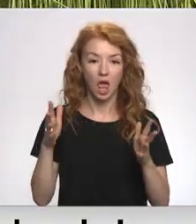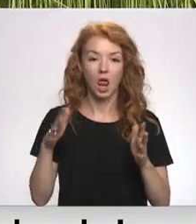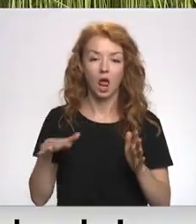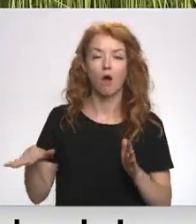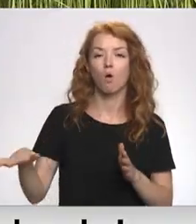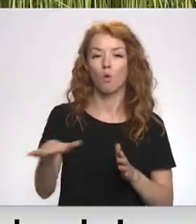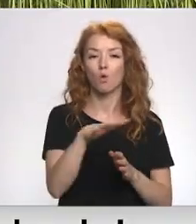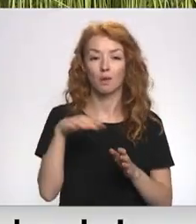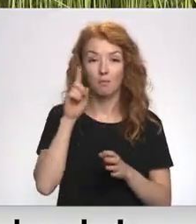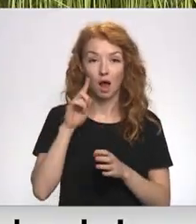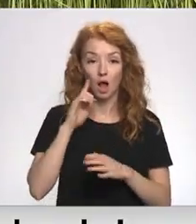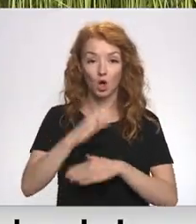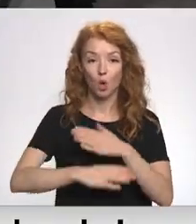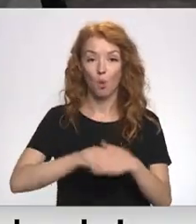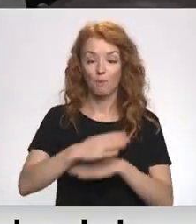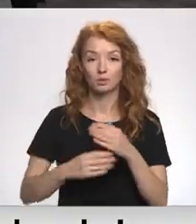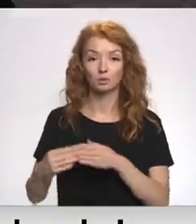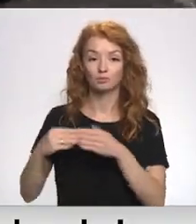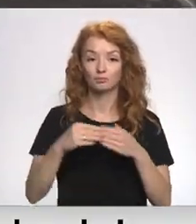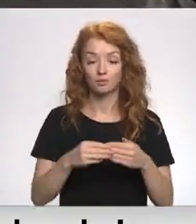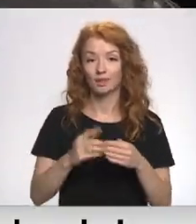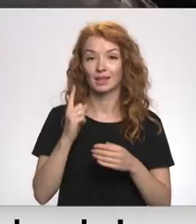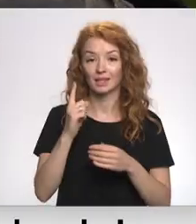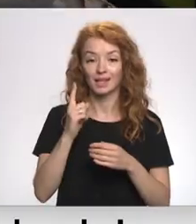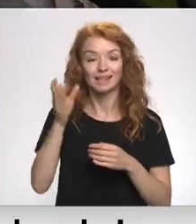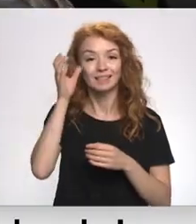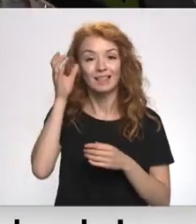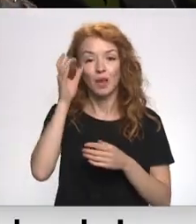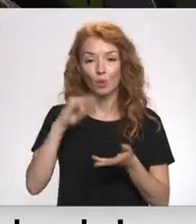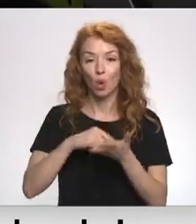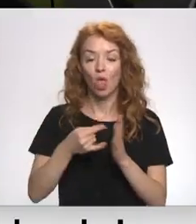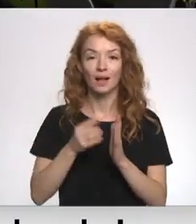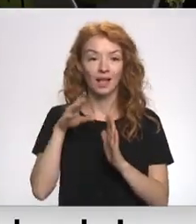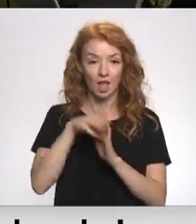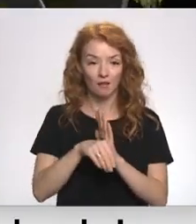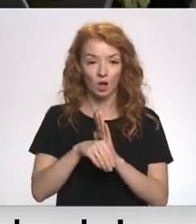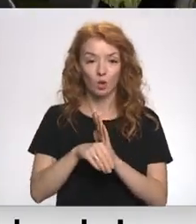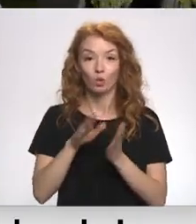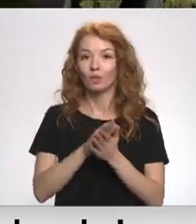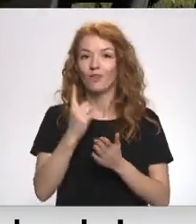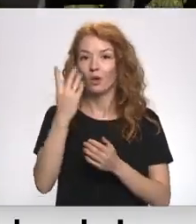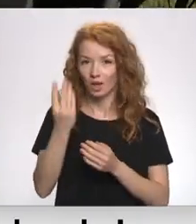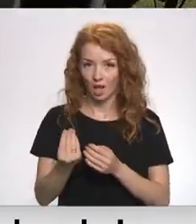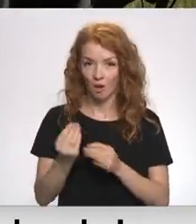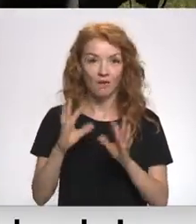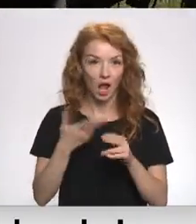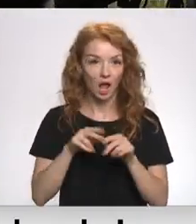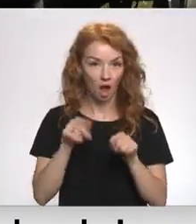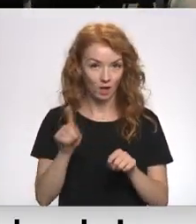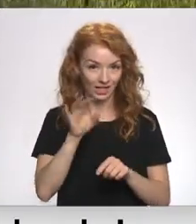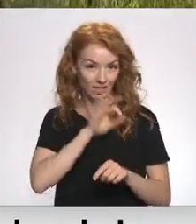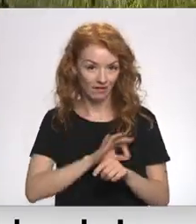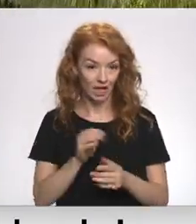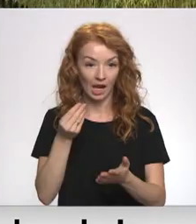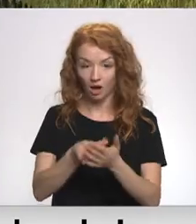lauki. Pagaidām kombains uz Latviju bija atceļojis vien zinātniskā projekta ietvaros uz vienu dienu. Vai tādu būtu